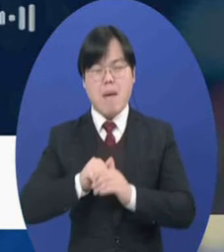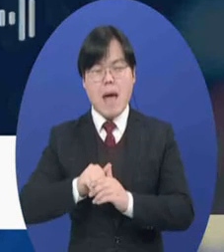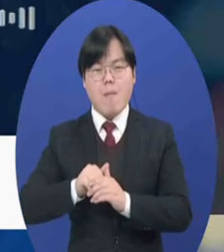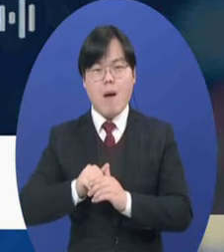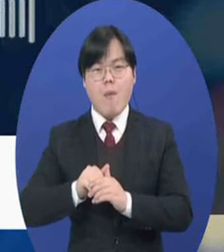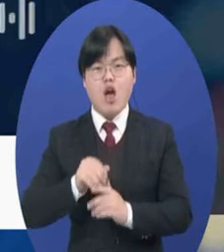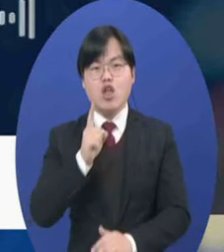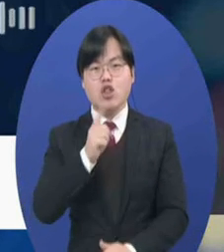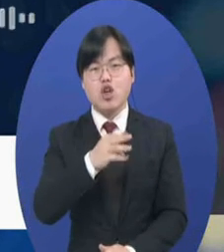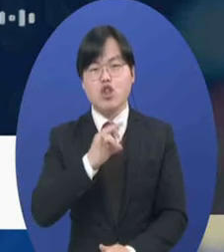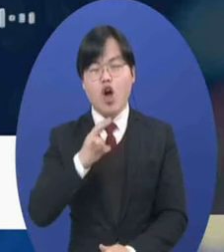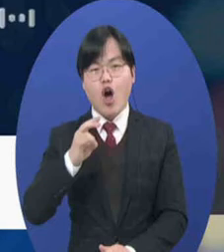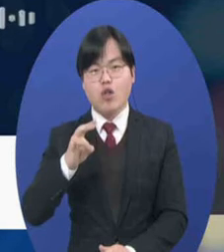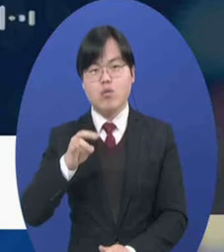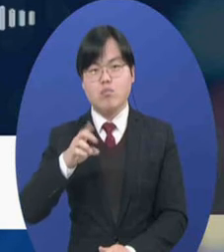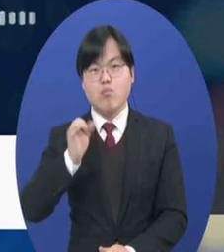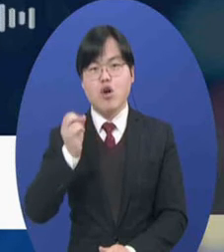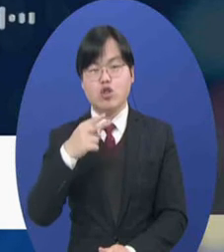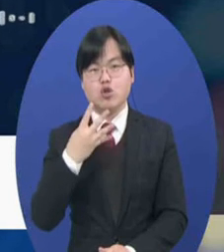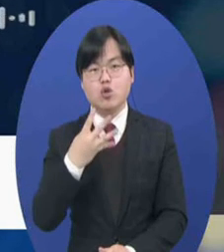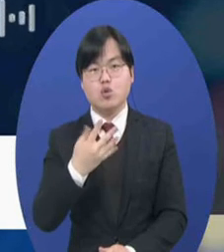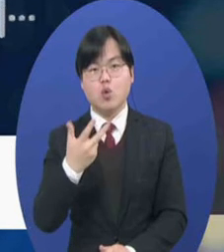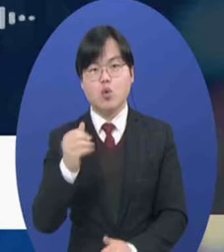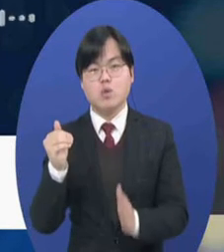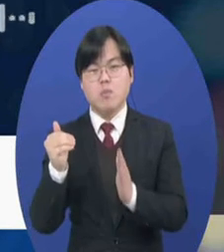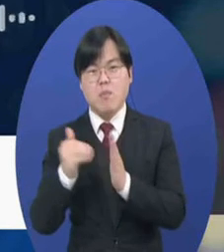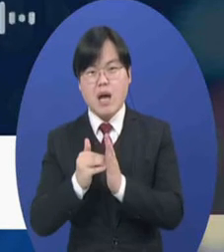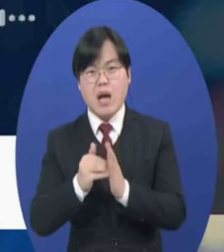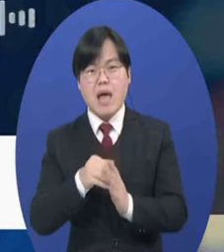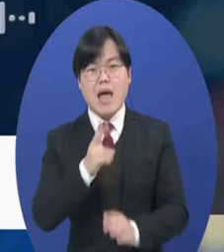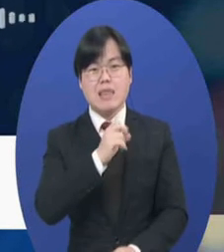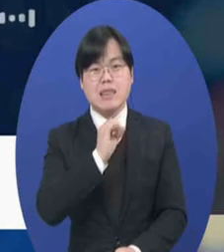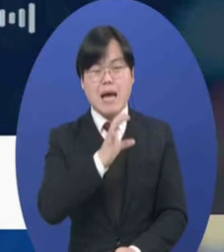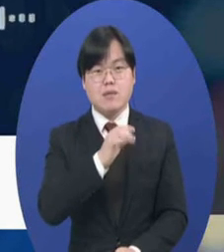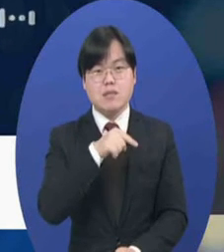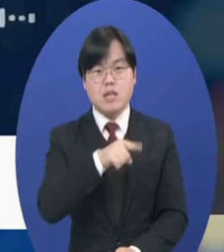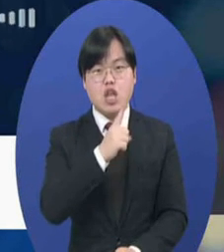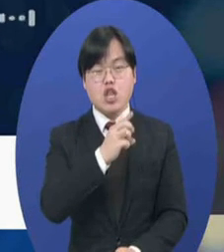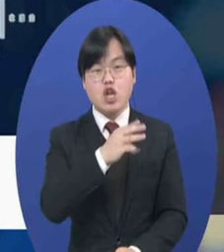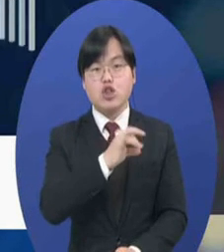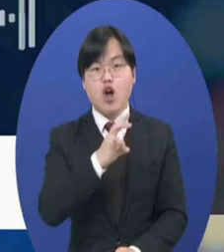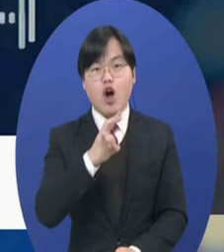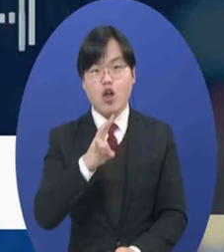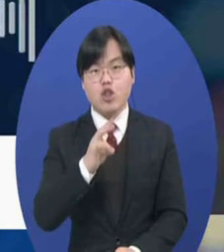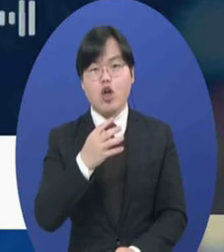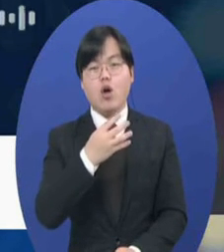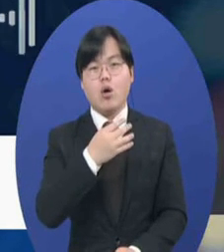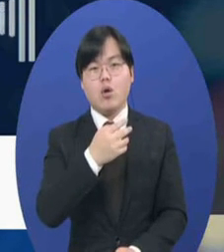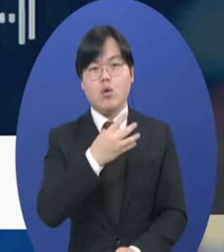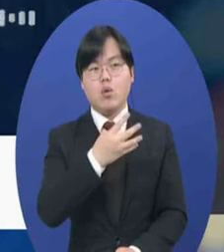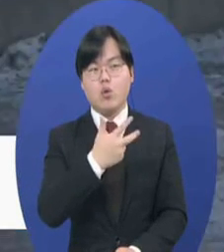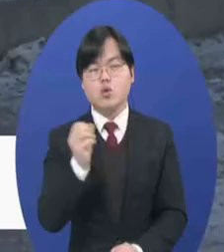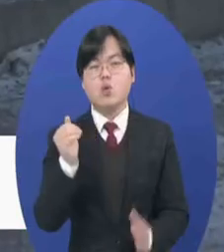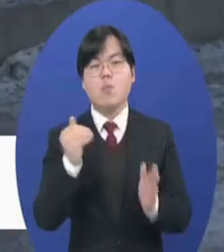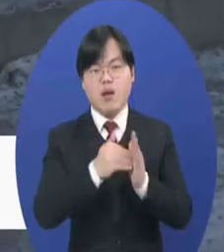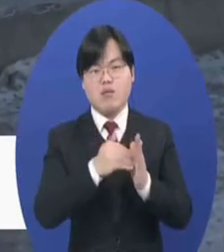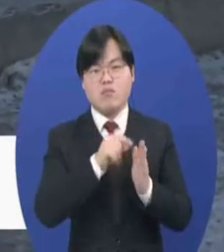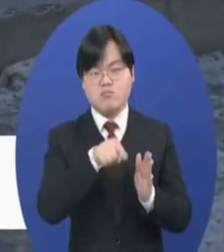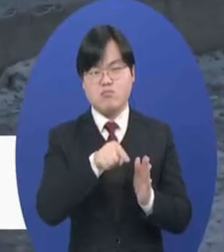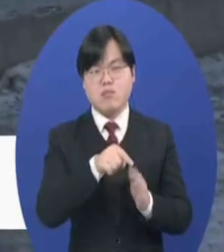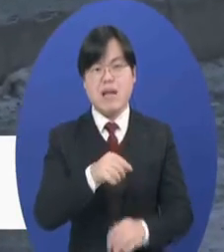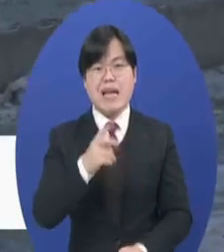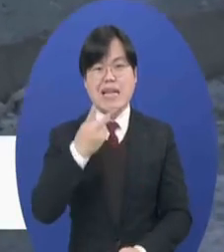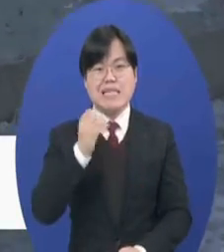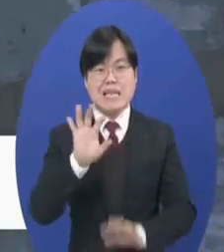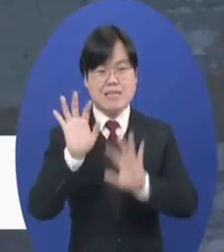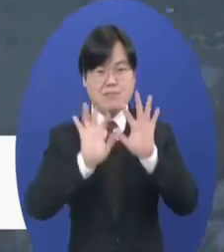тонн бодисчоор 430 сая төгрөгөөр давс цагтээлийн үнэлгээ 1 тонн 300 сая төгрөг гэж байна. Цас арах үед